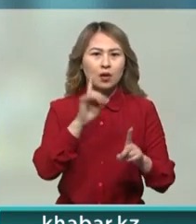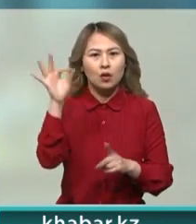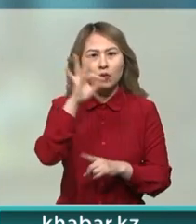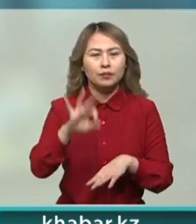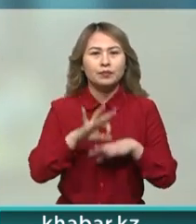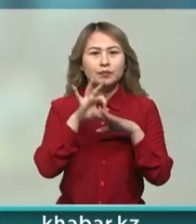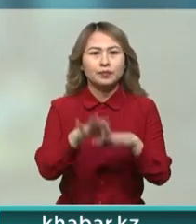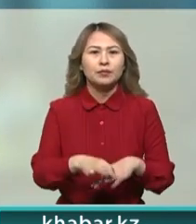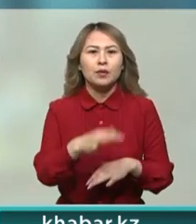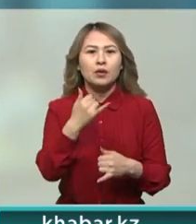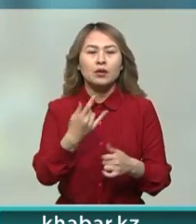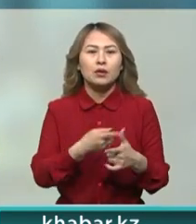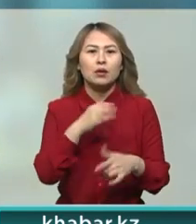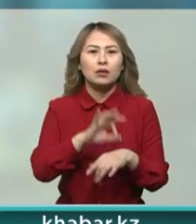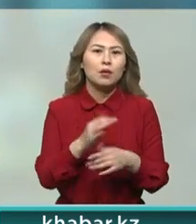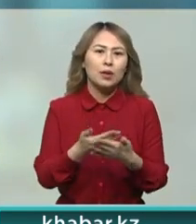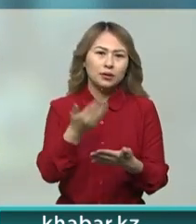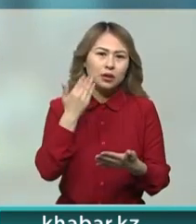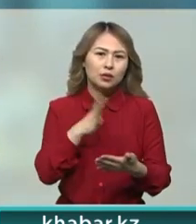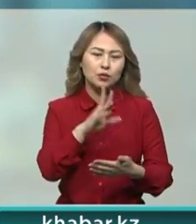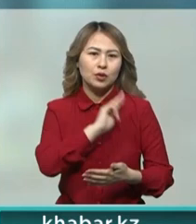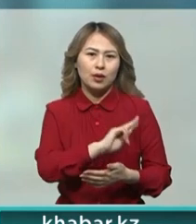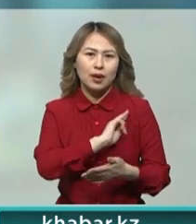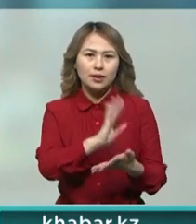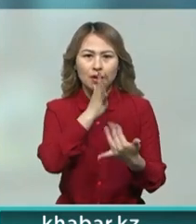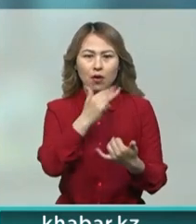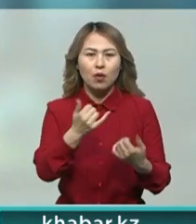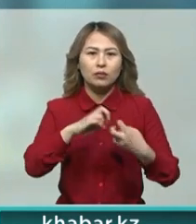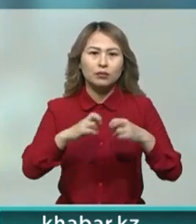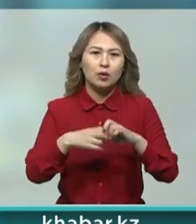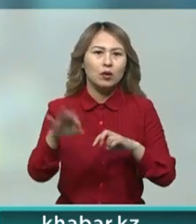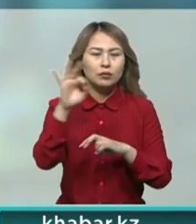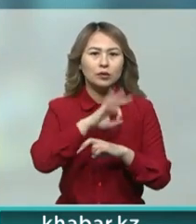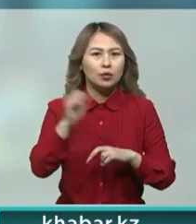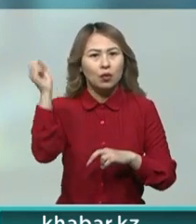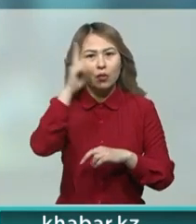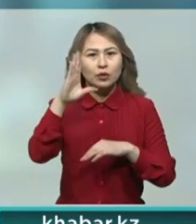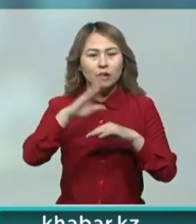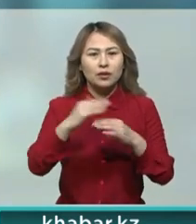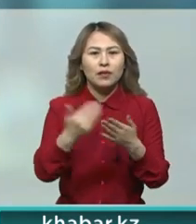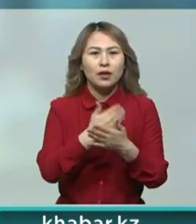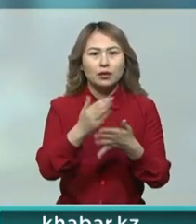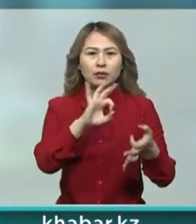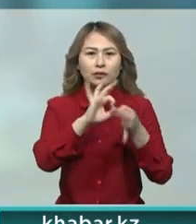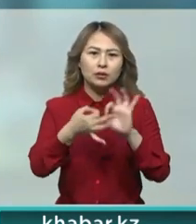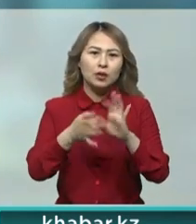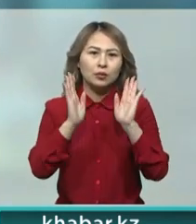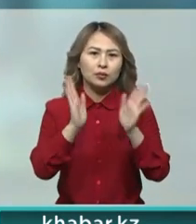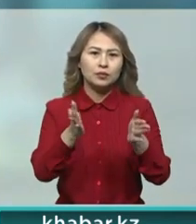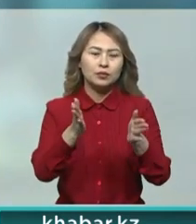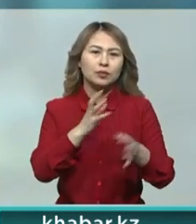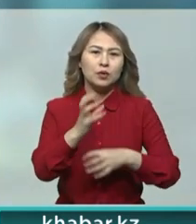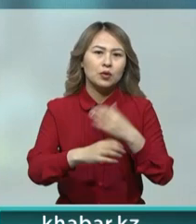аясында брифинг өткізуде. Дерттің алдын алу бағытындағы жұмыстардың қазіргі ахуалы жайлы тілшілеріміз қорытынды жаңалықтарда баяндайтын